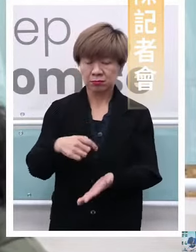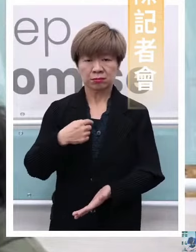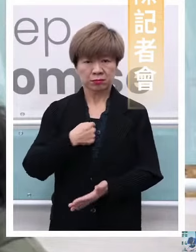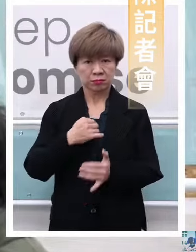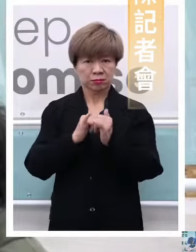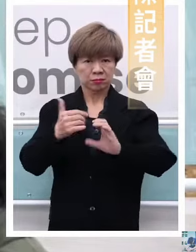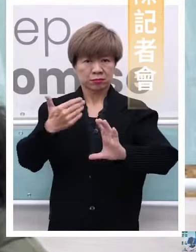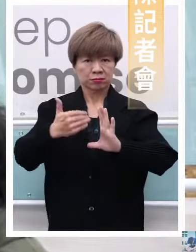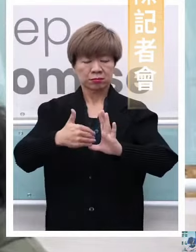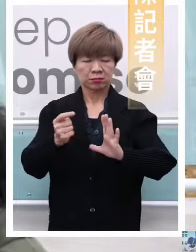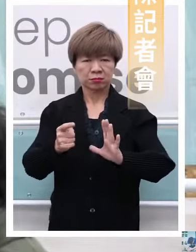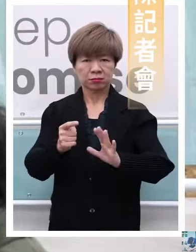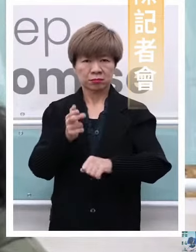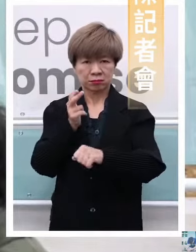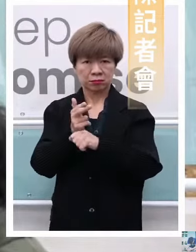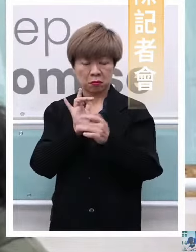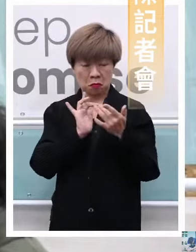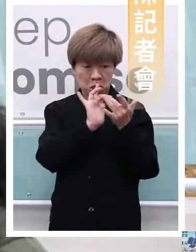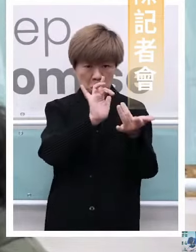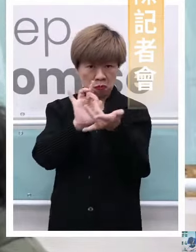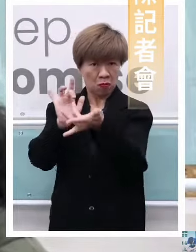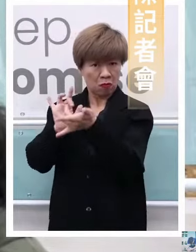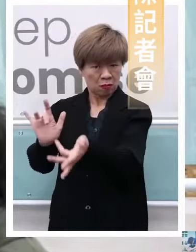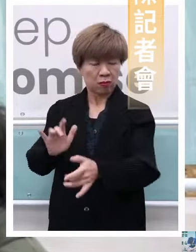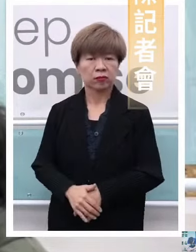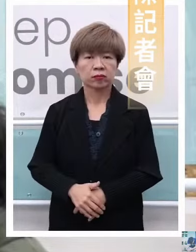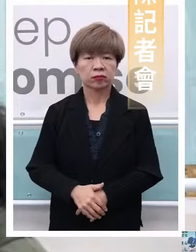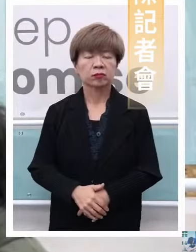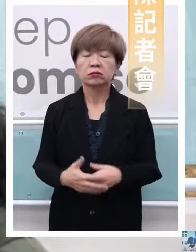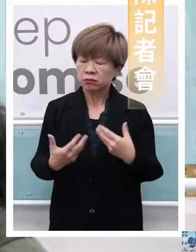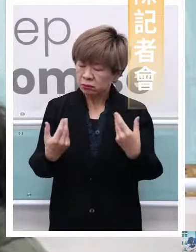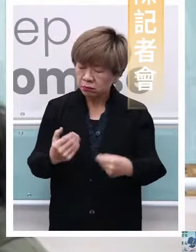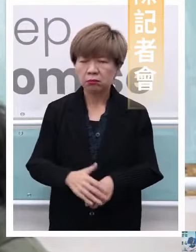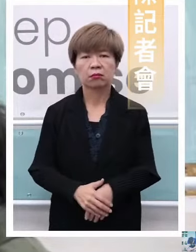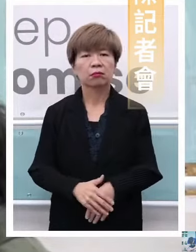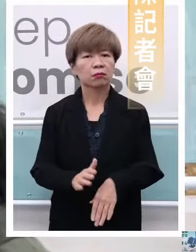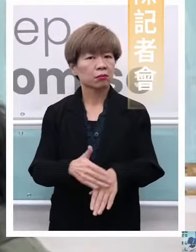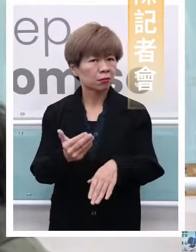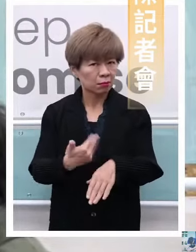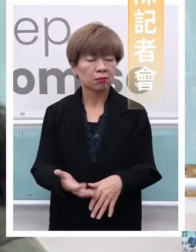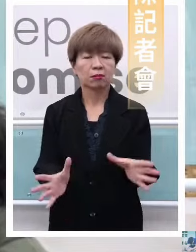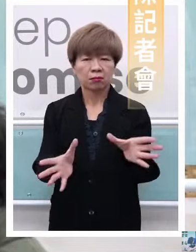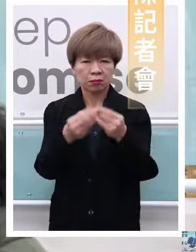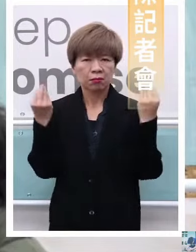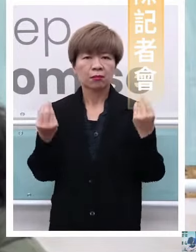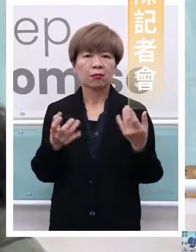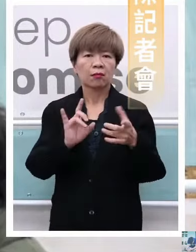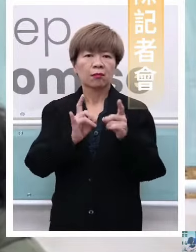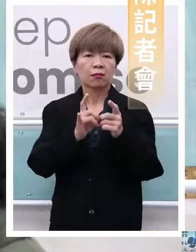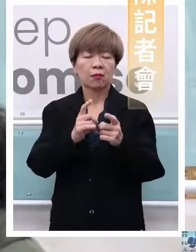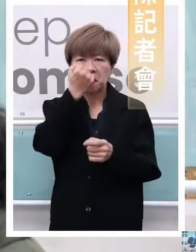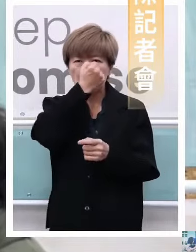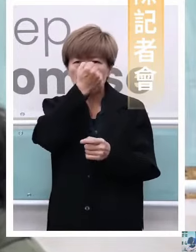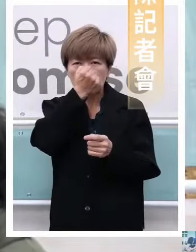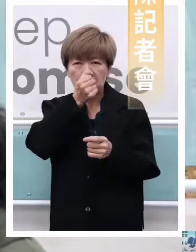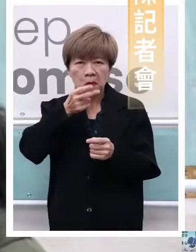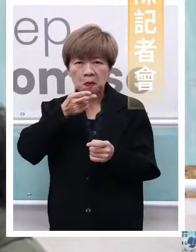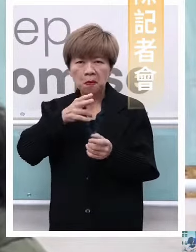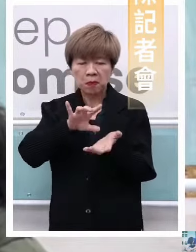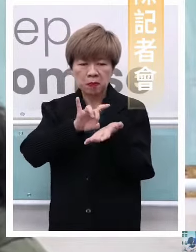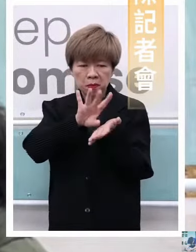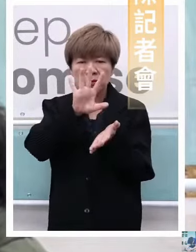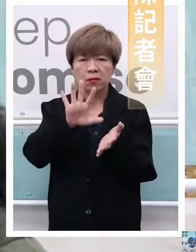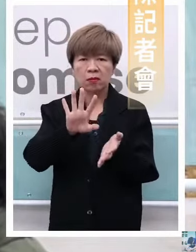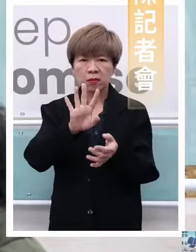出去的所有的讯号，我们没有不会也不必去做一个恶意剪掉44秒，